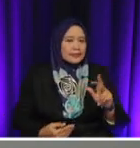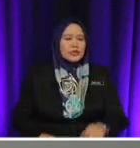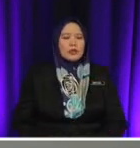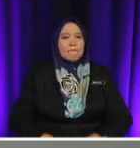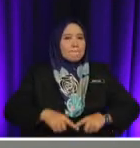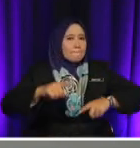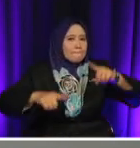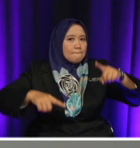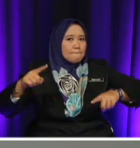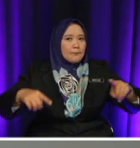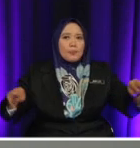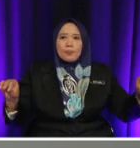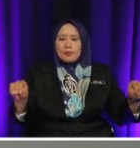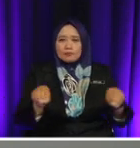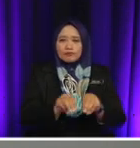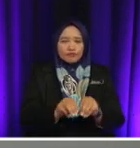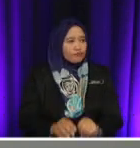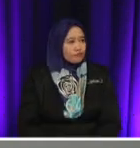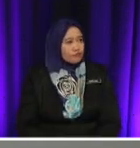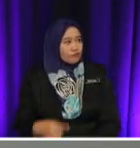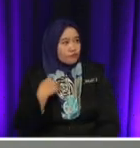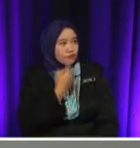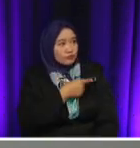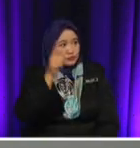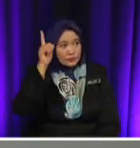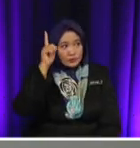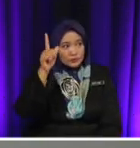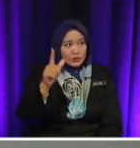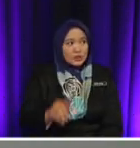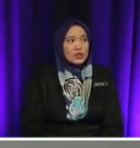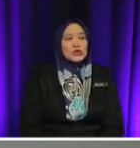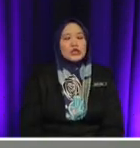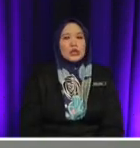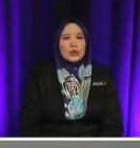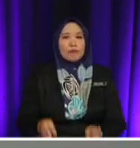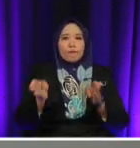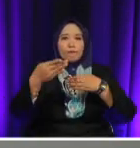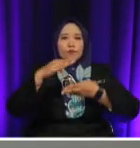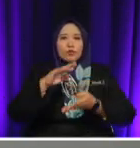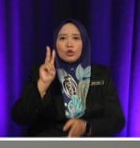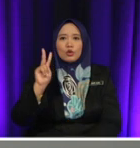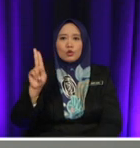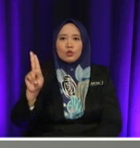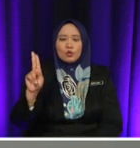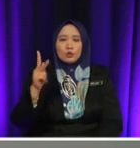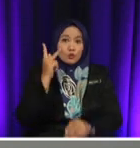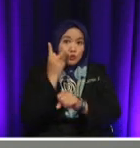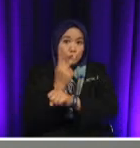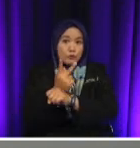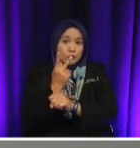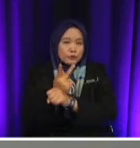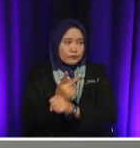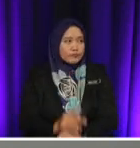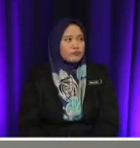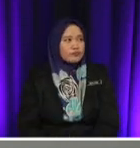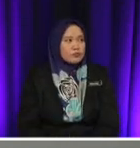pembolehubah dimanipulasi okey dan kita tengok selepas diketuk dengan penukul tadi so